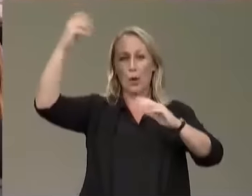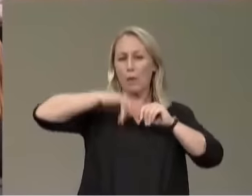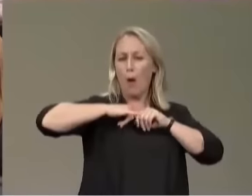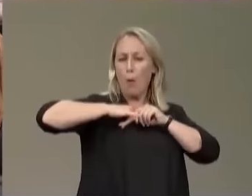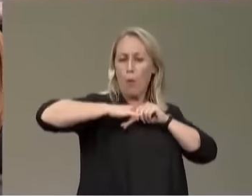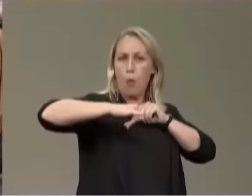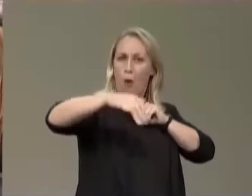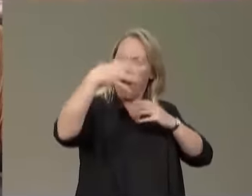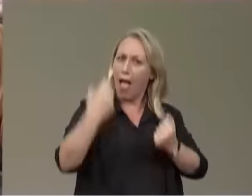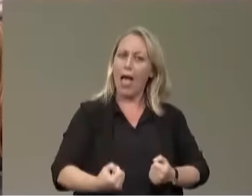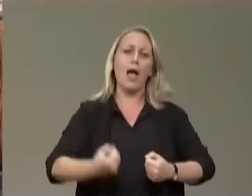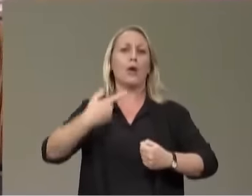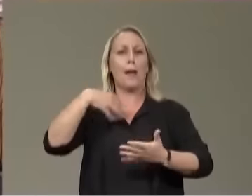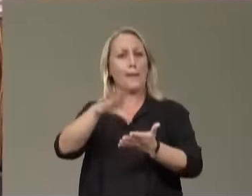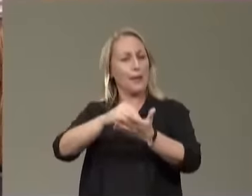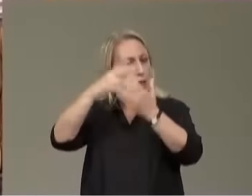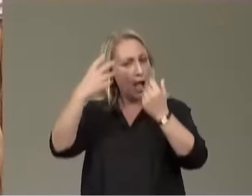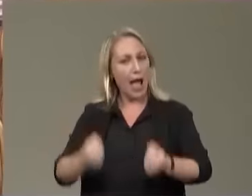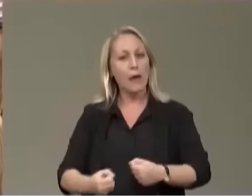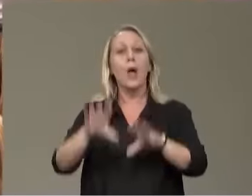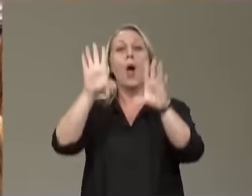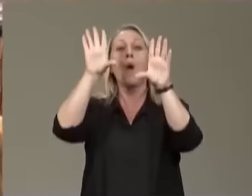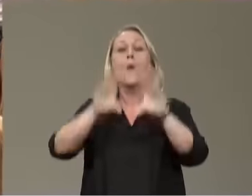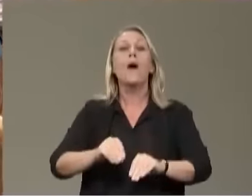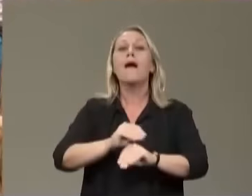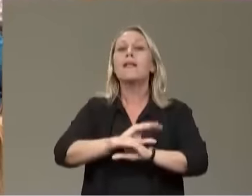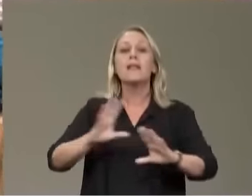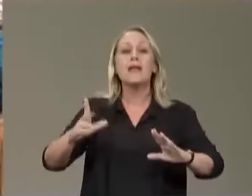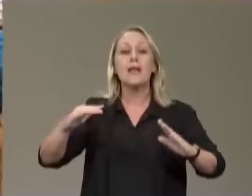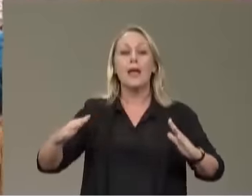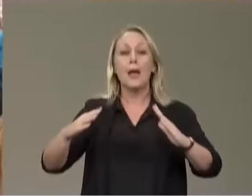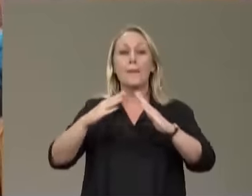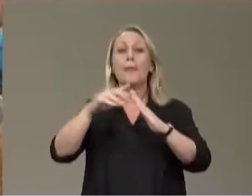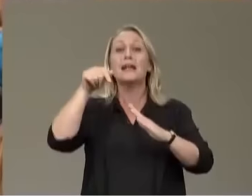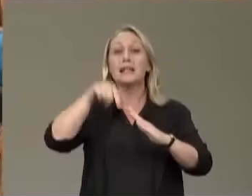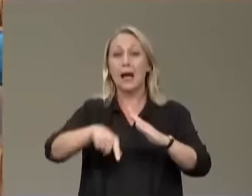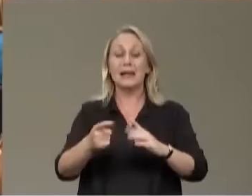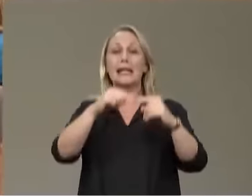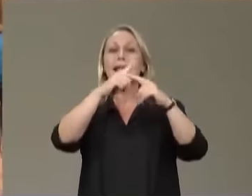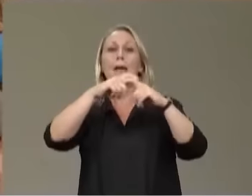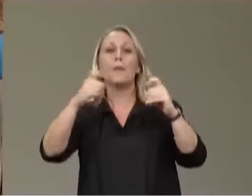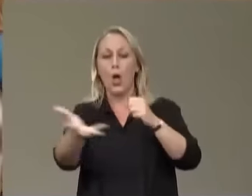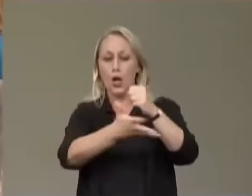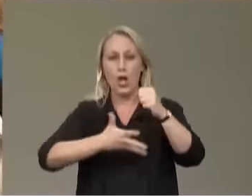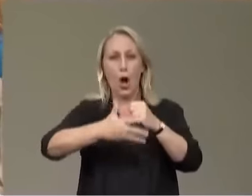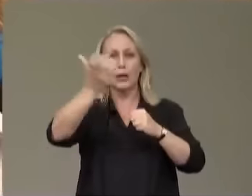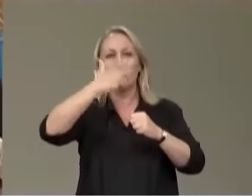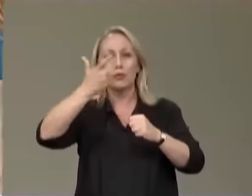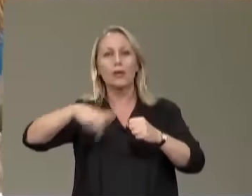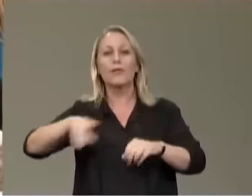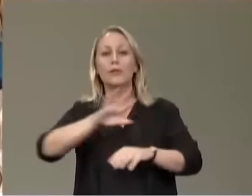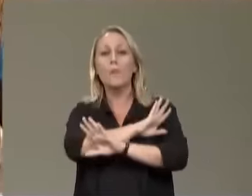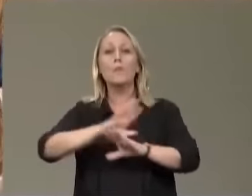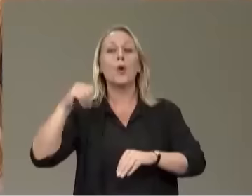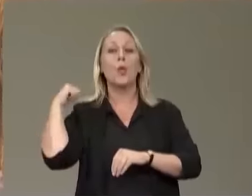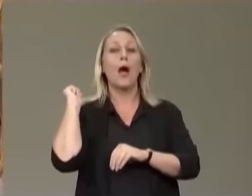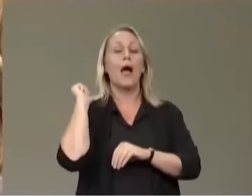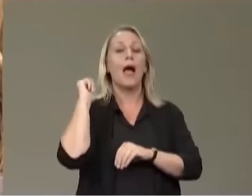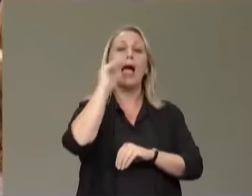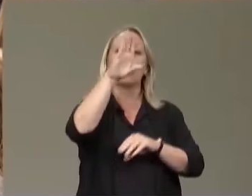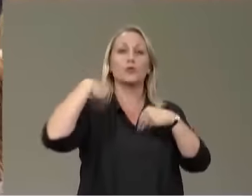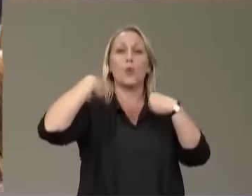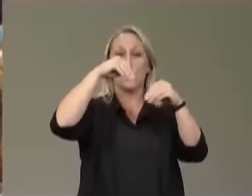τέτοια στη χώρα μας ήδη, αποκλειστικά με εξαγωγικά αγροδιατροφικά προϊόντα υψηλής